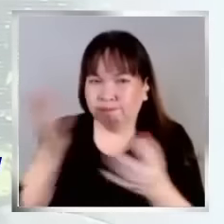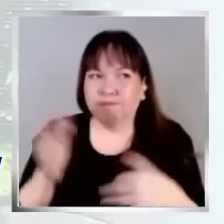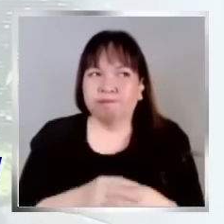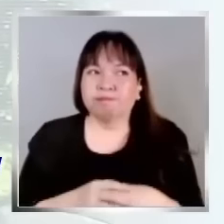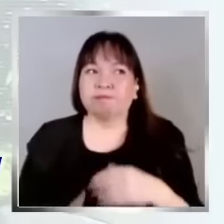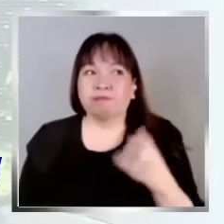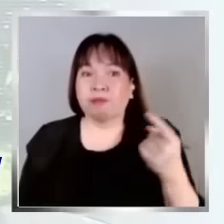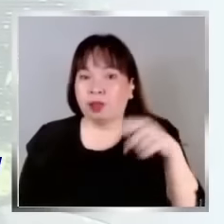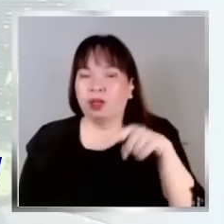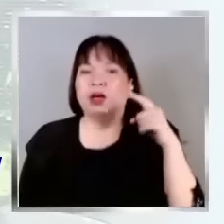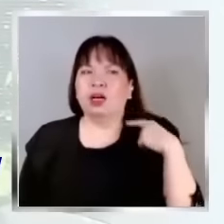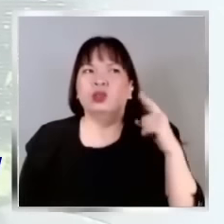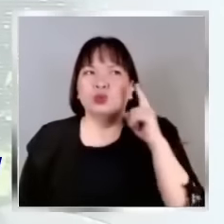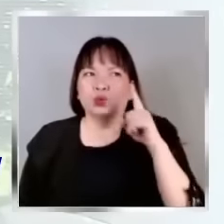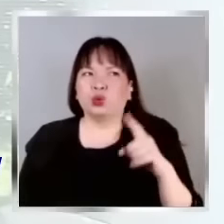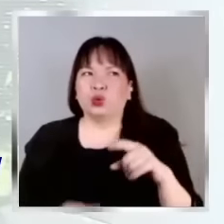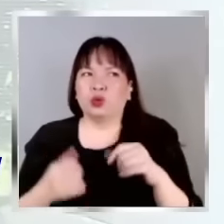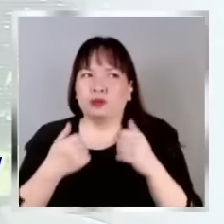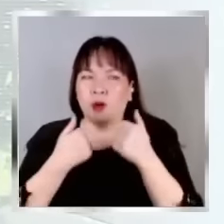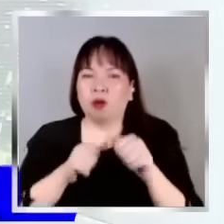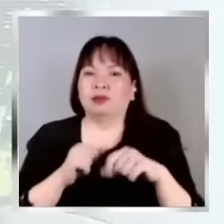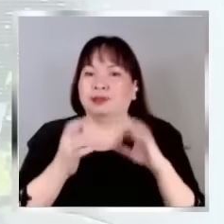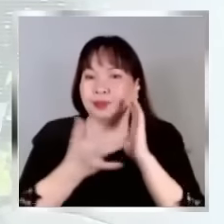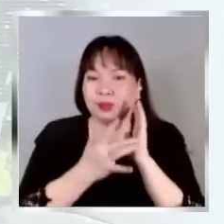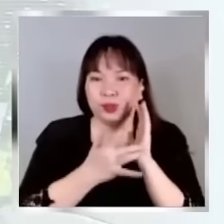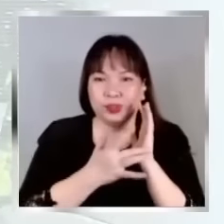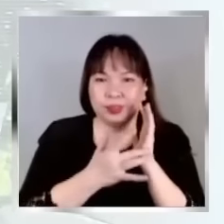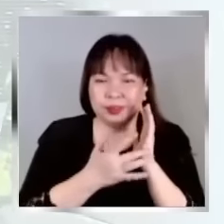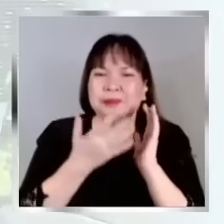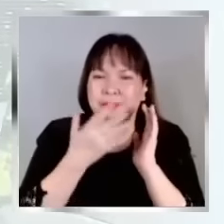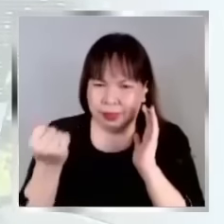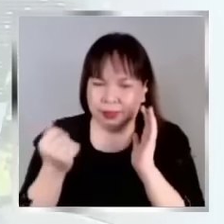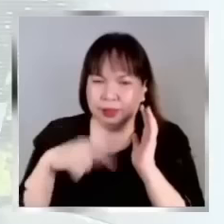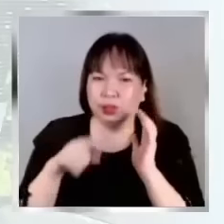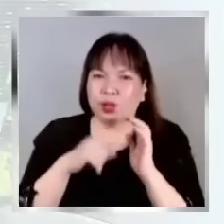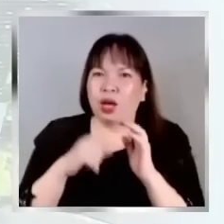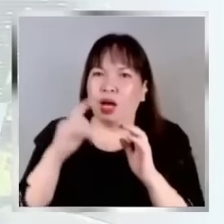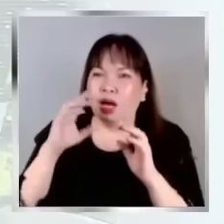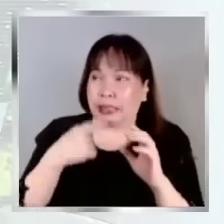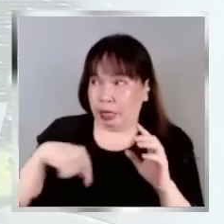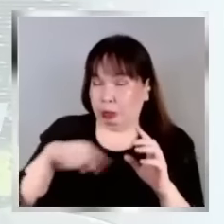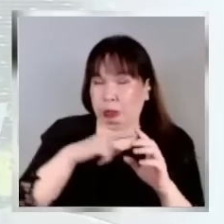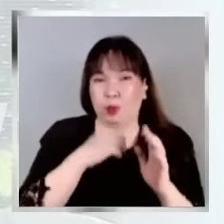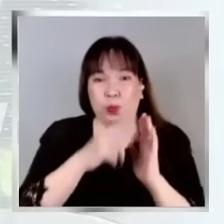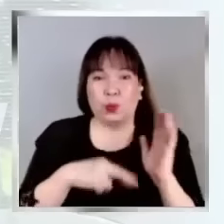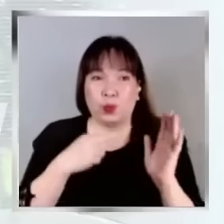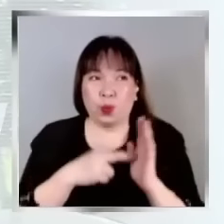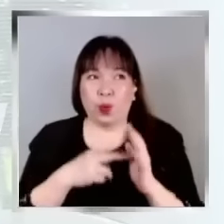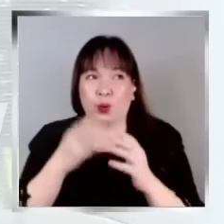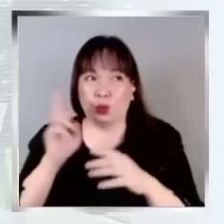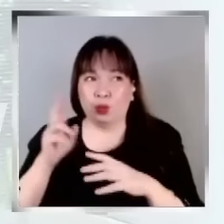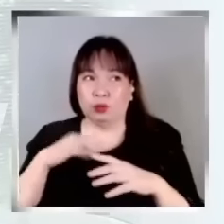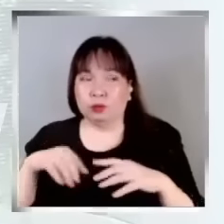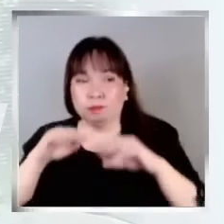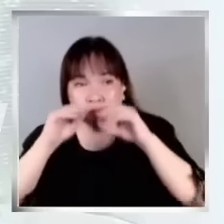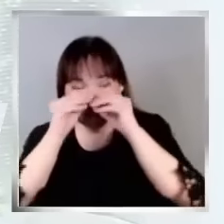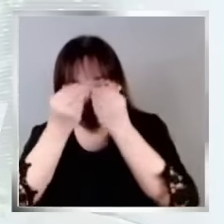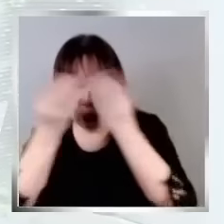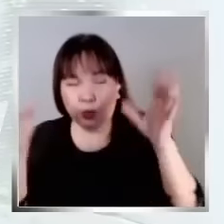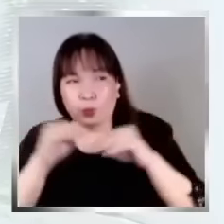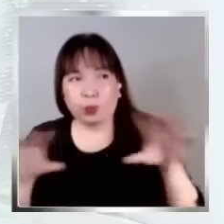technology. And so yun, ask kami na public figures, parang we're using our platforms para kumbaga magbigay